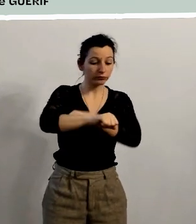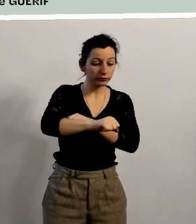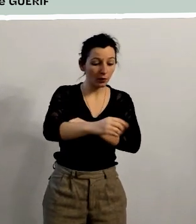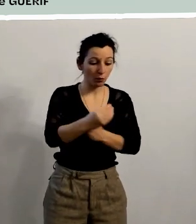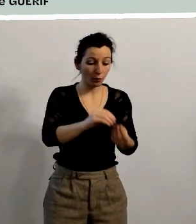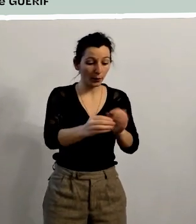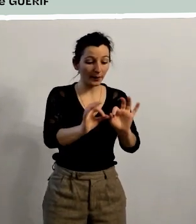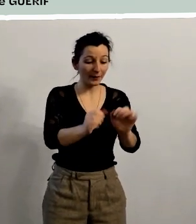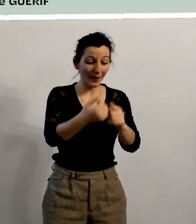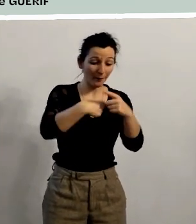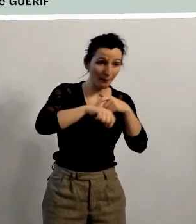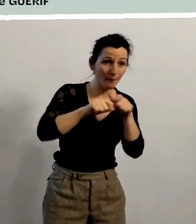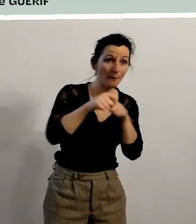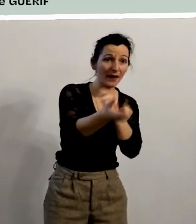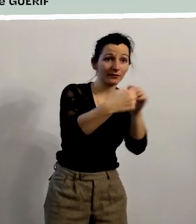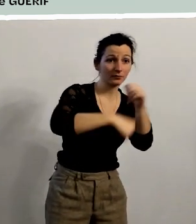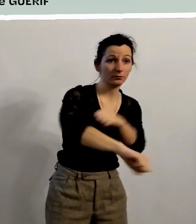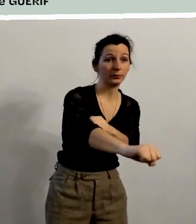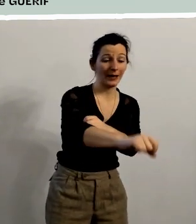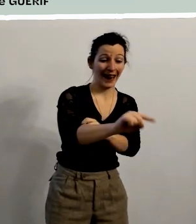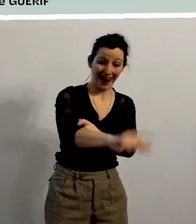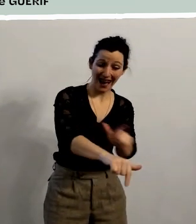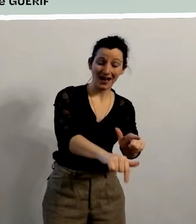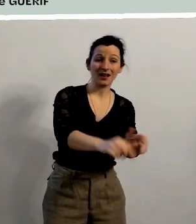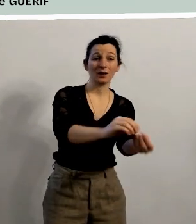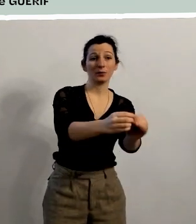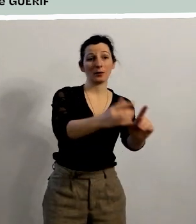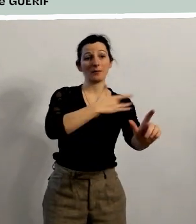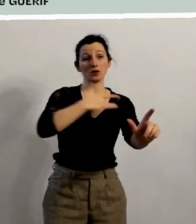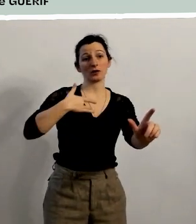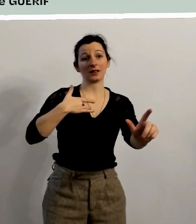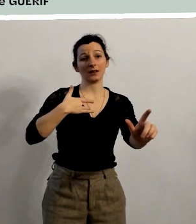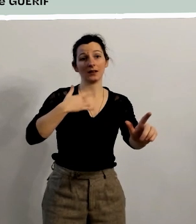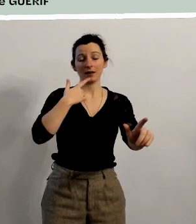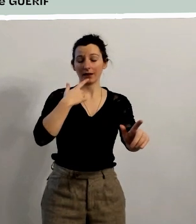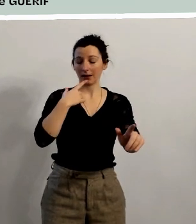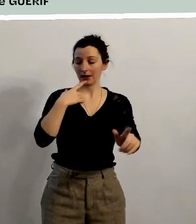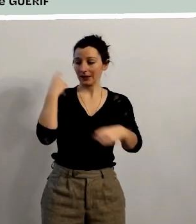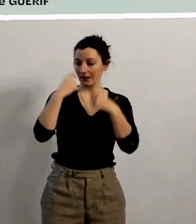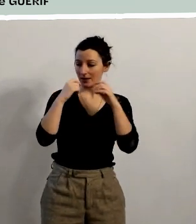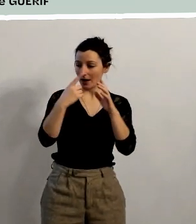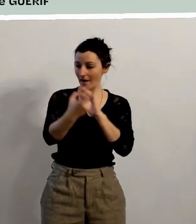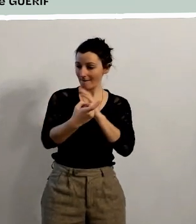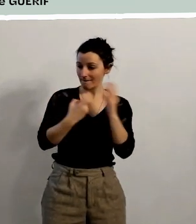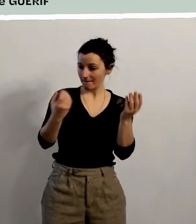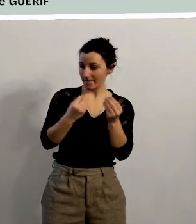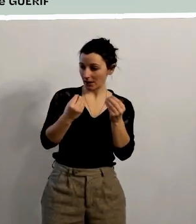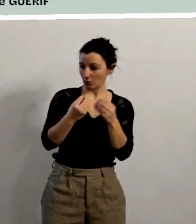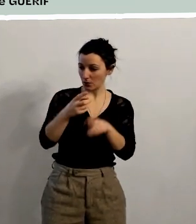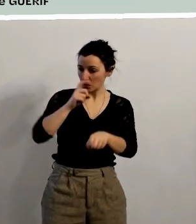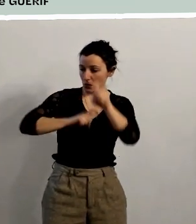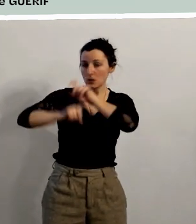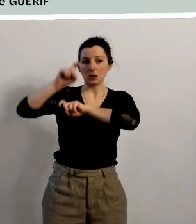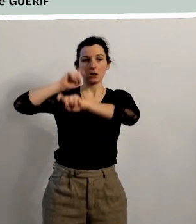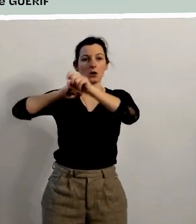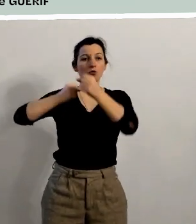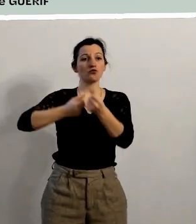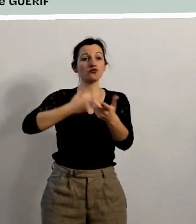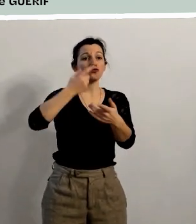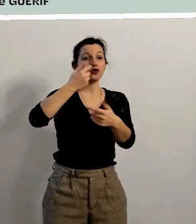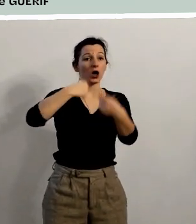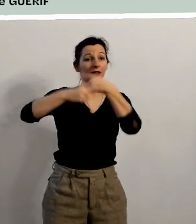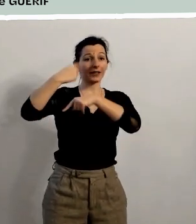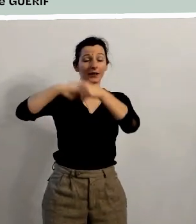Et ça sera peut-être le cas pour d'autres molécules. Et vous voyez, donc ça rend l'enquête beaucoup plus complexe, puisque là, on remonte sur peut-être